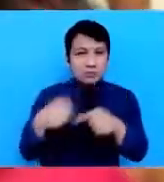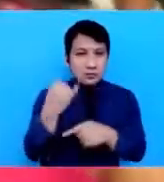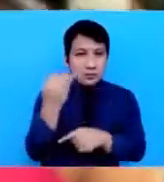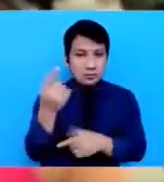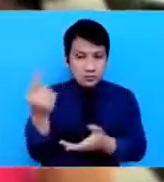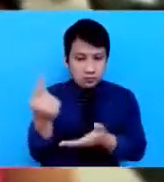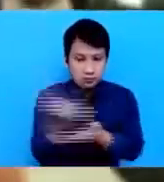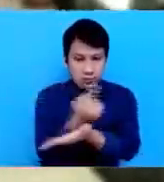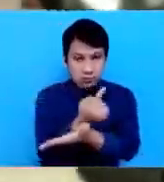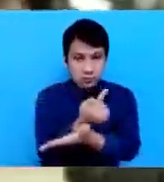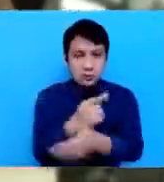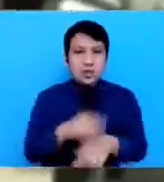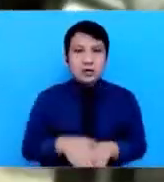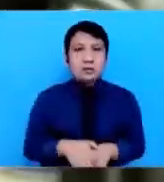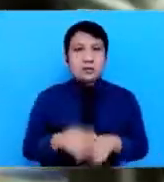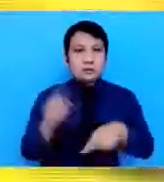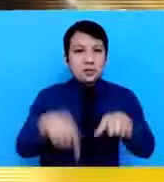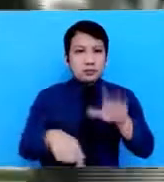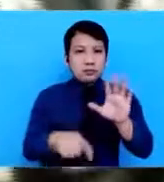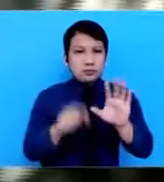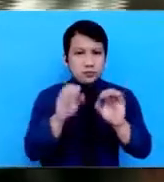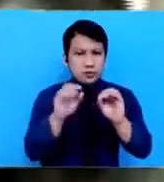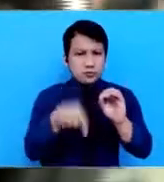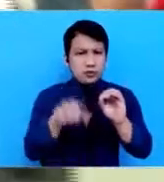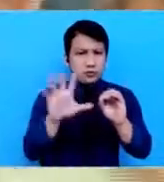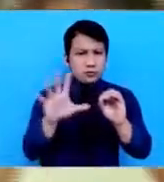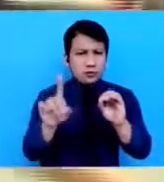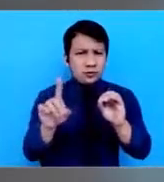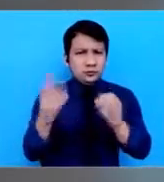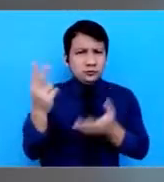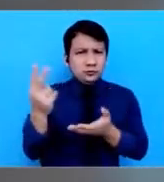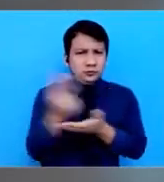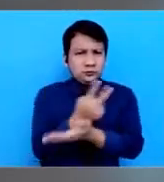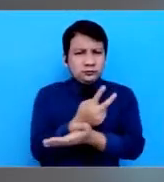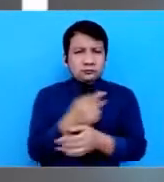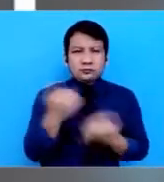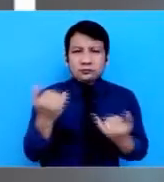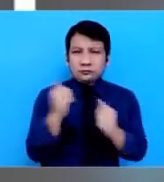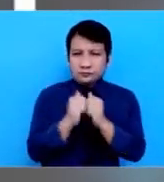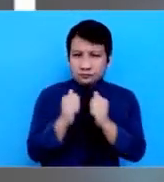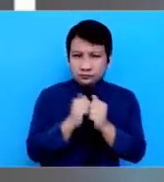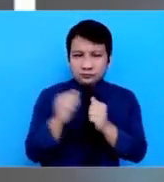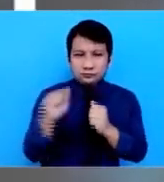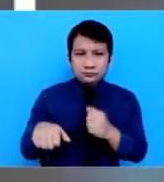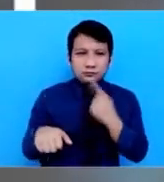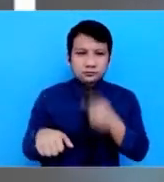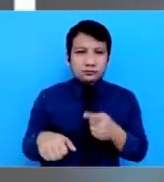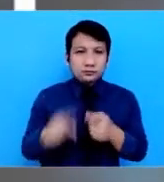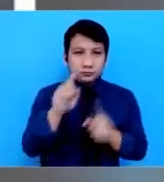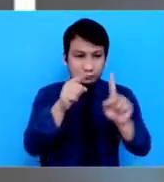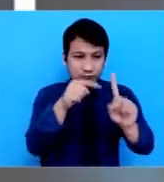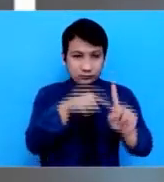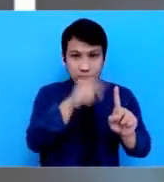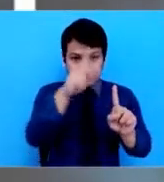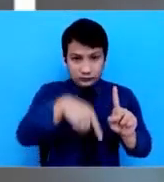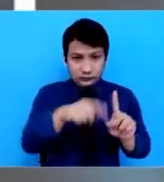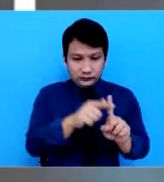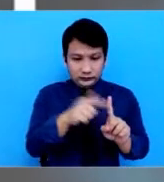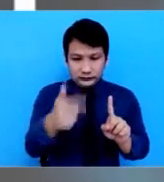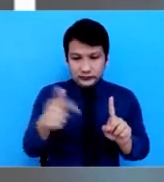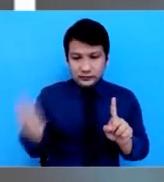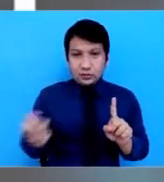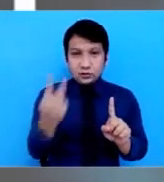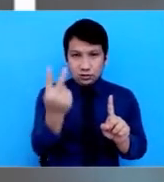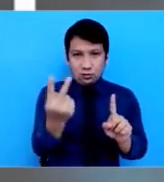linggo kumpara sa 0.51 lang sa nagdaang dalawang linggo. Ibig sabihin, sa isang taong infected, isa hanggang dalawa